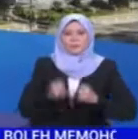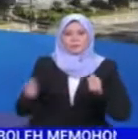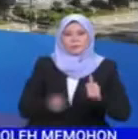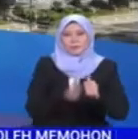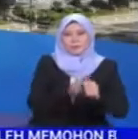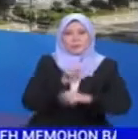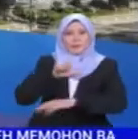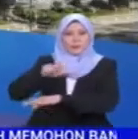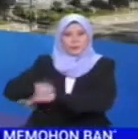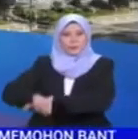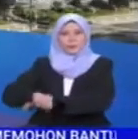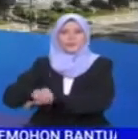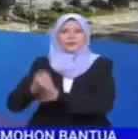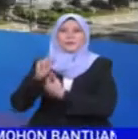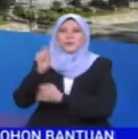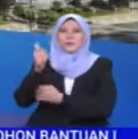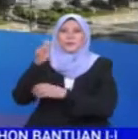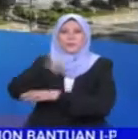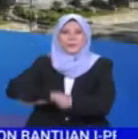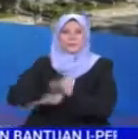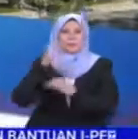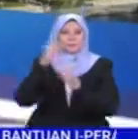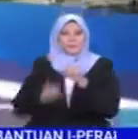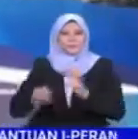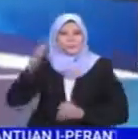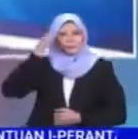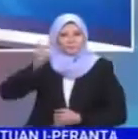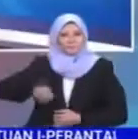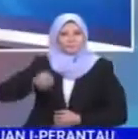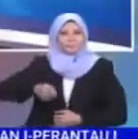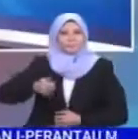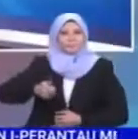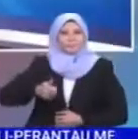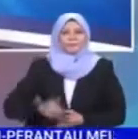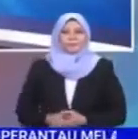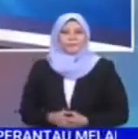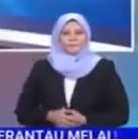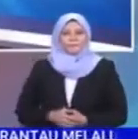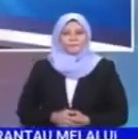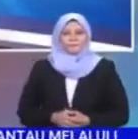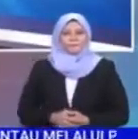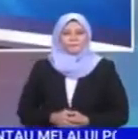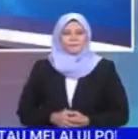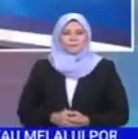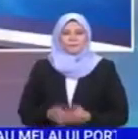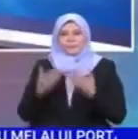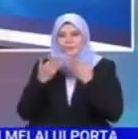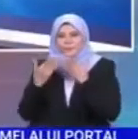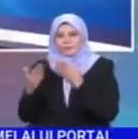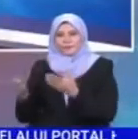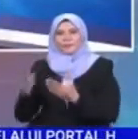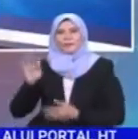Qadar pada 10 hari terakhir Ramadan ini. Assalamualaikum. Baik, terima kasih Farhana.